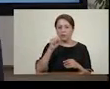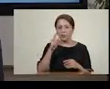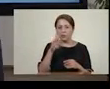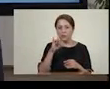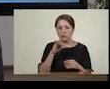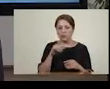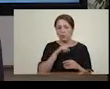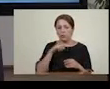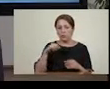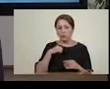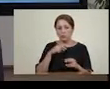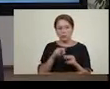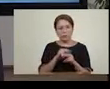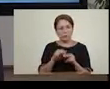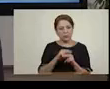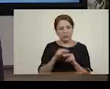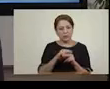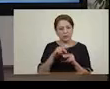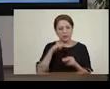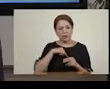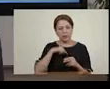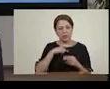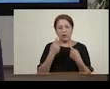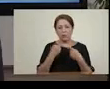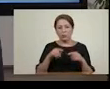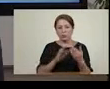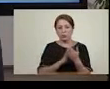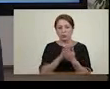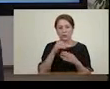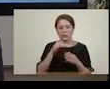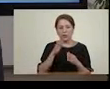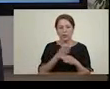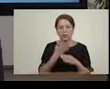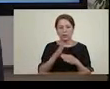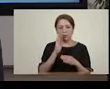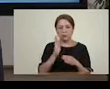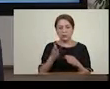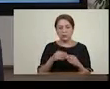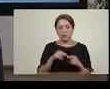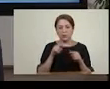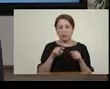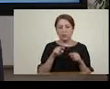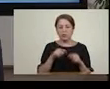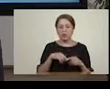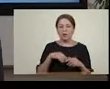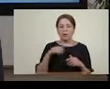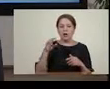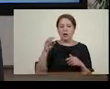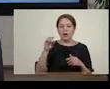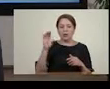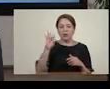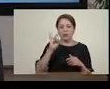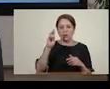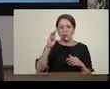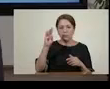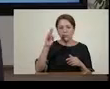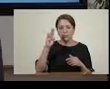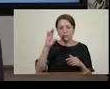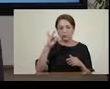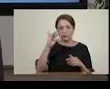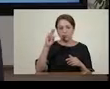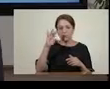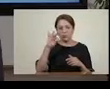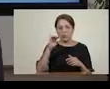o'zining dorivorlik xususiyati bilan boshqa o'simliklardan farq qiladi. Bu o'simlikni Abu Ali ibn Sino o'z asarlarida qizilcha